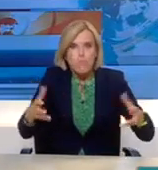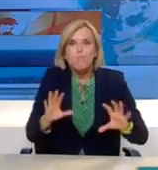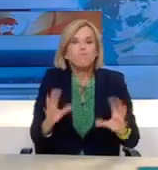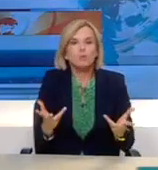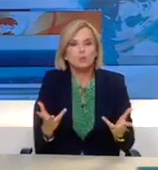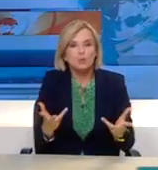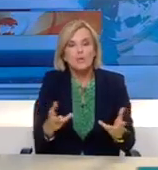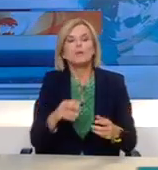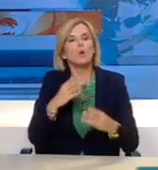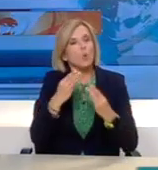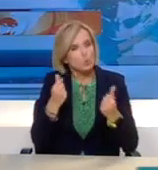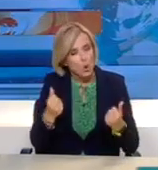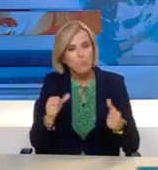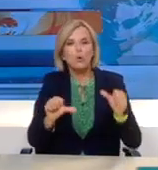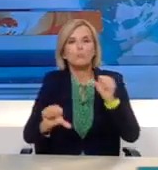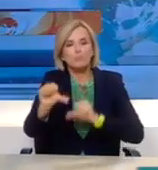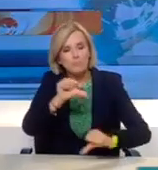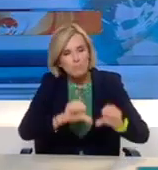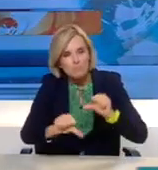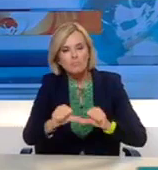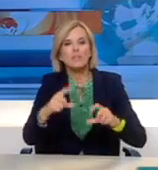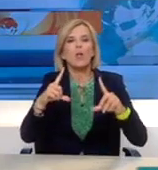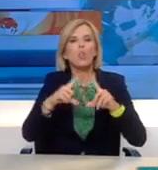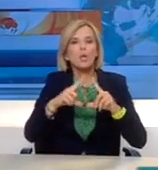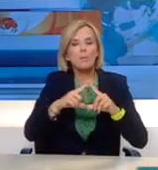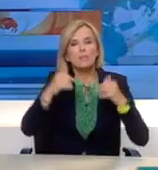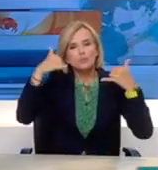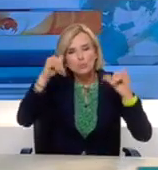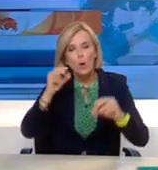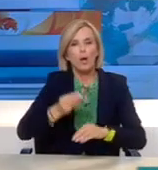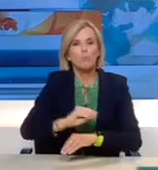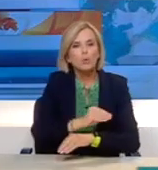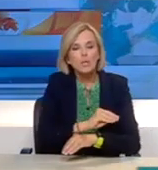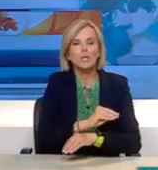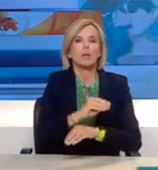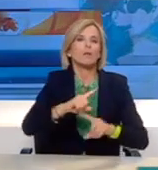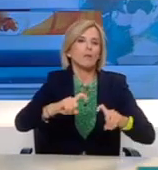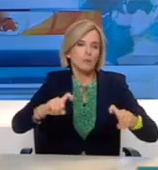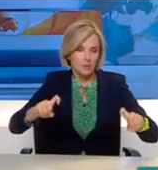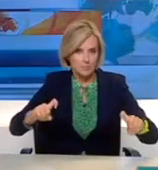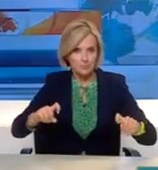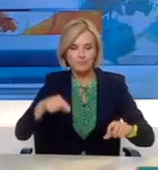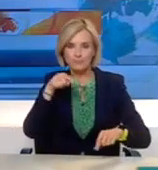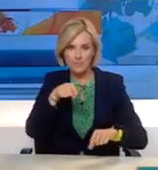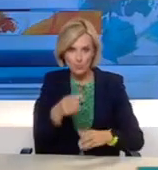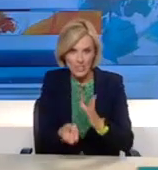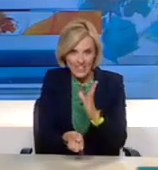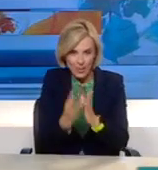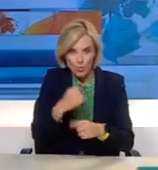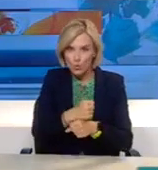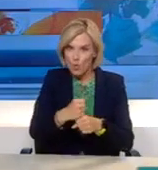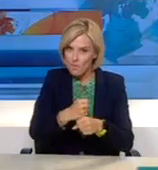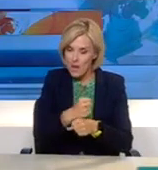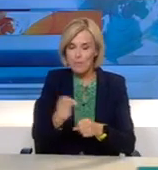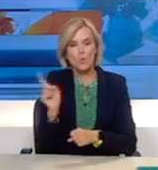πειραματόζωα. Η ανακάλυψη φαρμάκων μέσω της μελέτης αλληλεπιδράσεων της τρισδιάστατης δομής των πρωτεϊνών δεν είναι κάτι καινούριο,